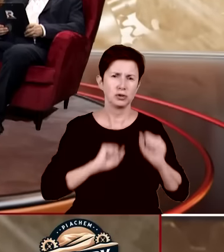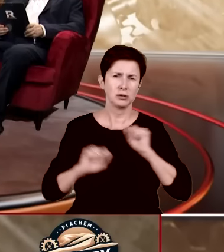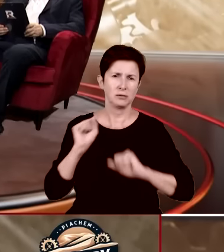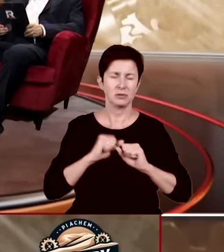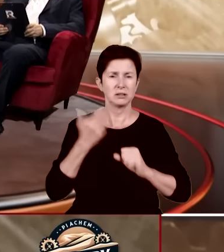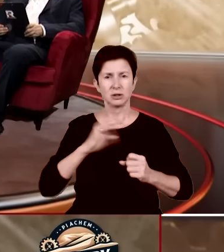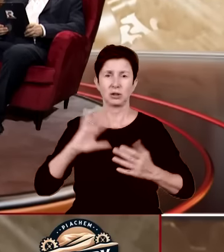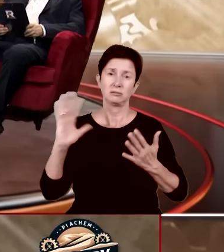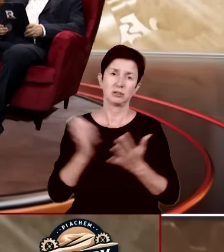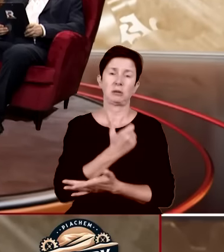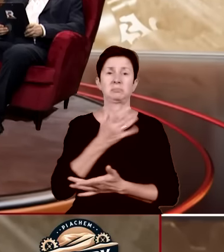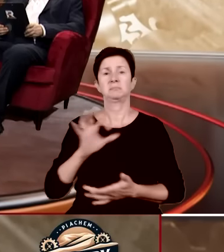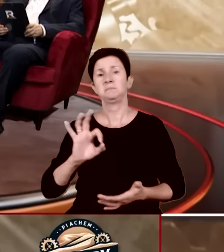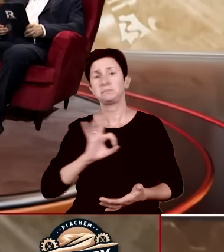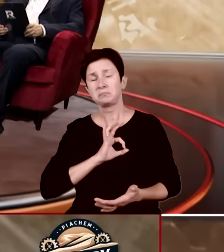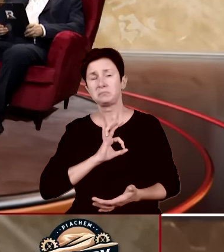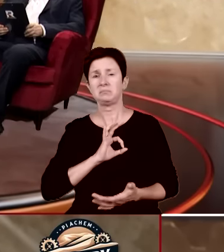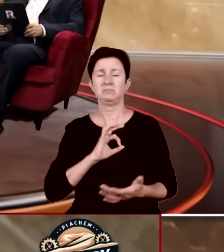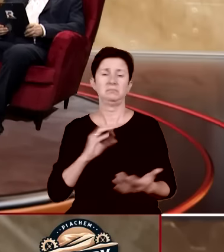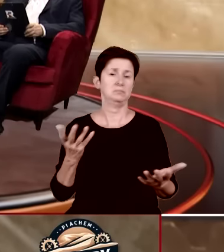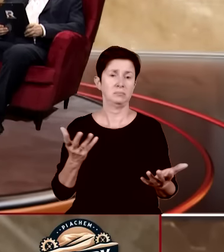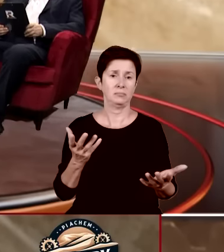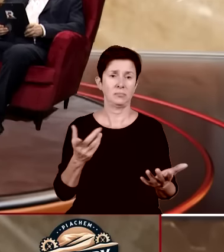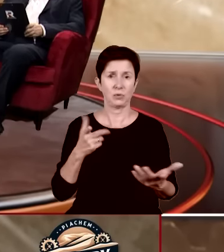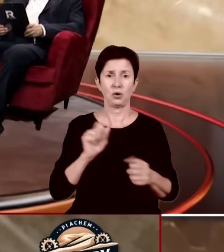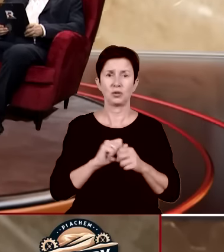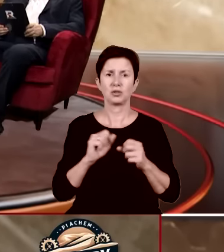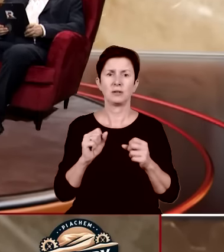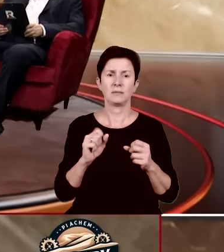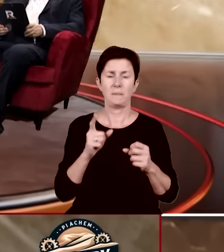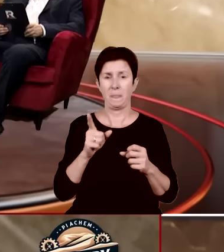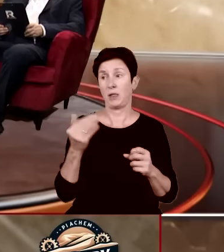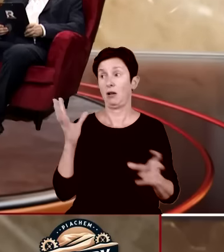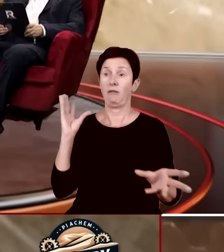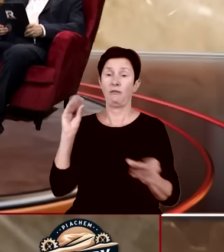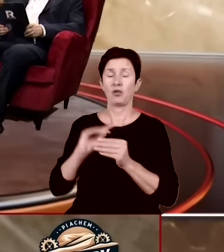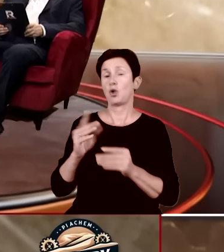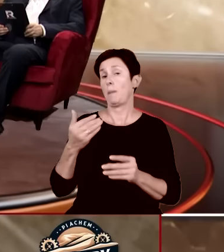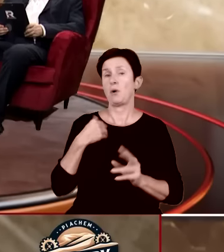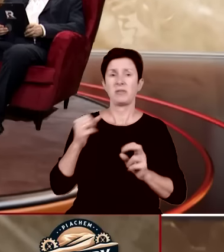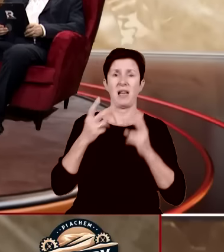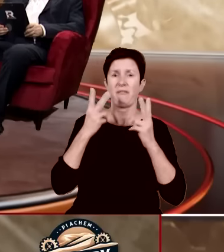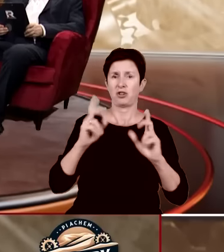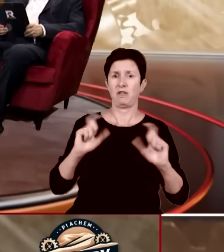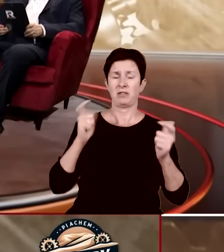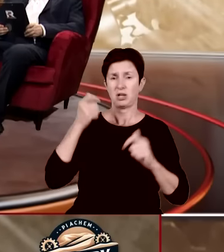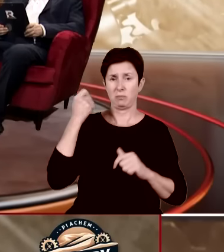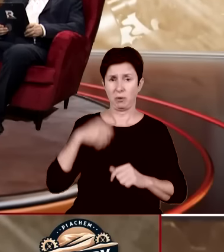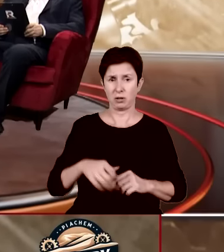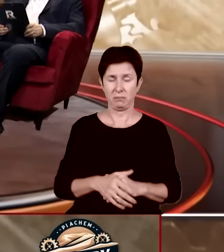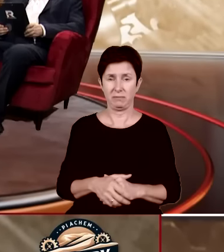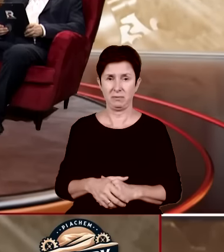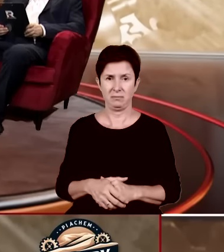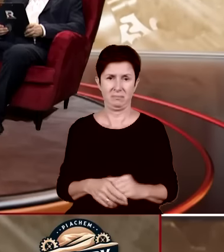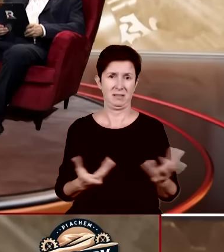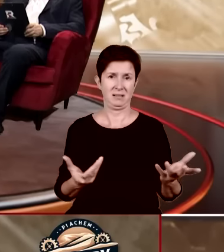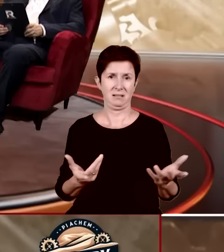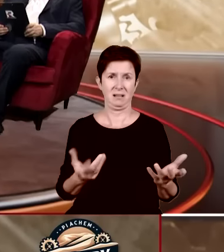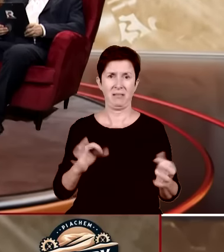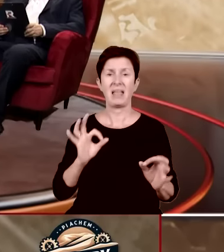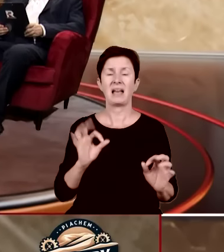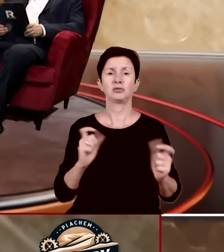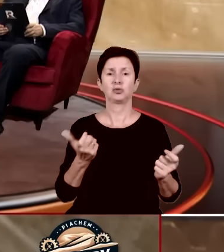kraju złoto, srebro czy brąz, bo to były do tej pory najważniejsze wydarzenia sportowe. Natomiast zamiast sportu,